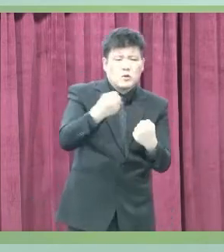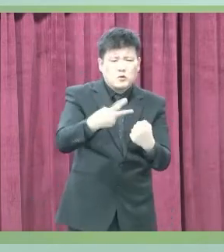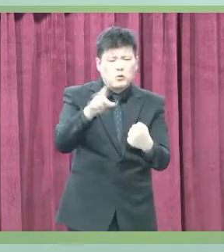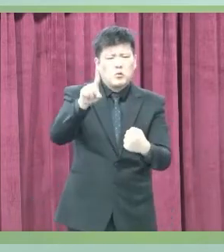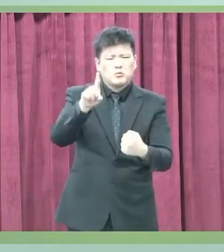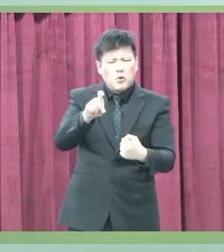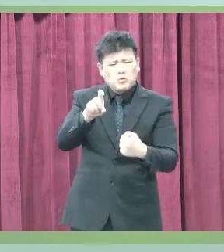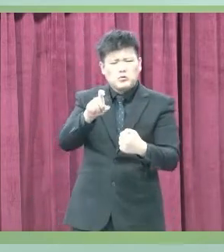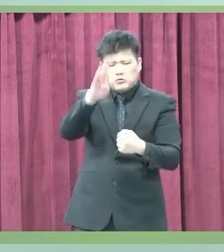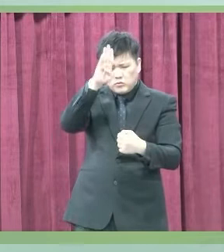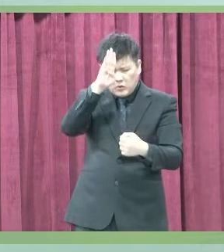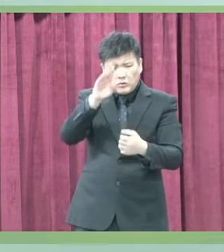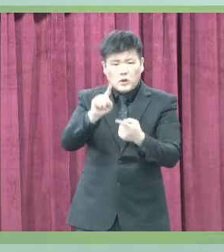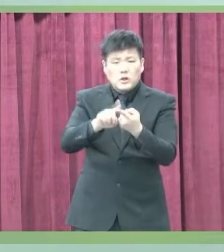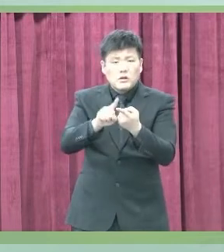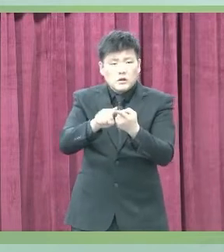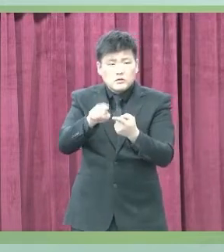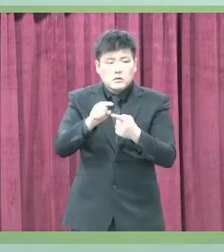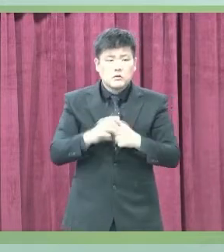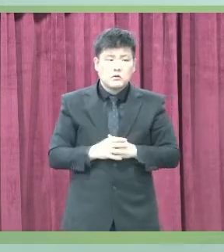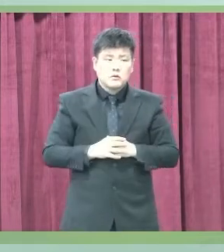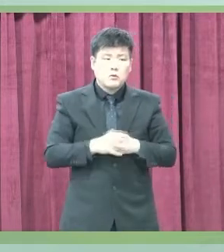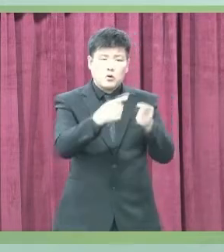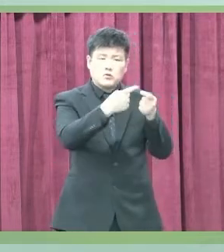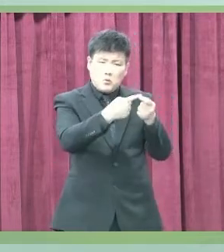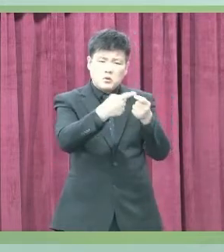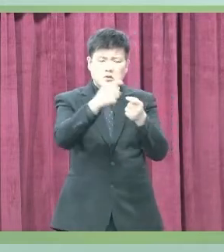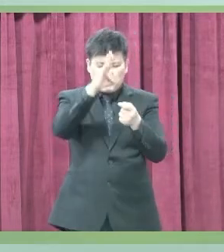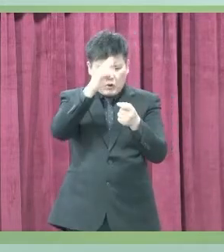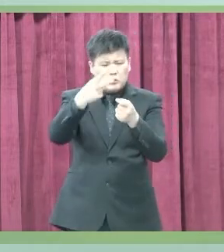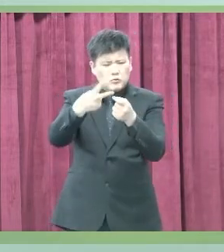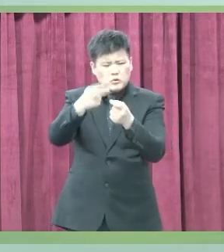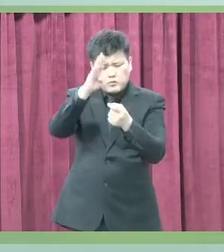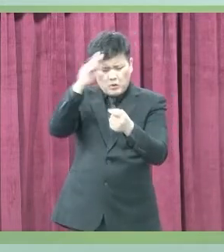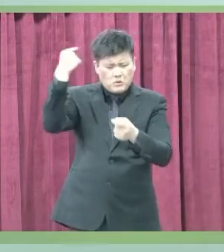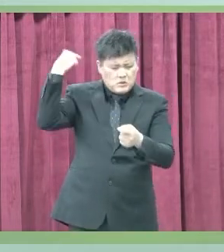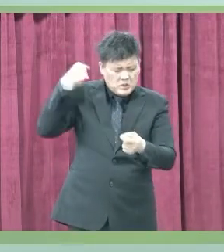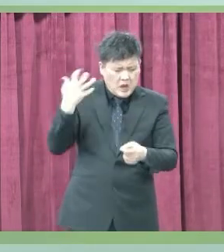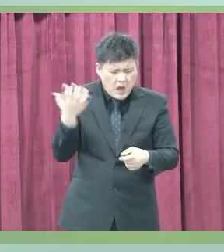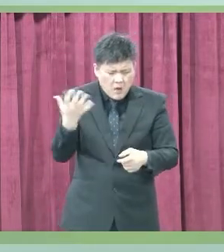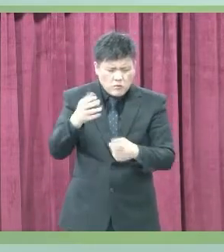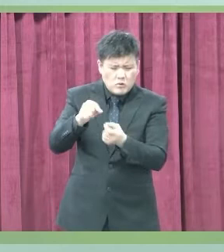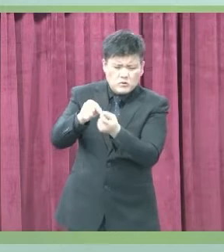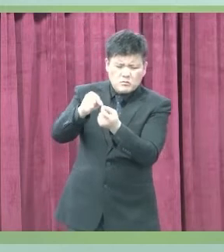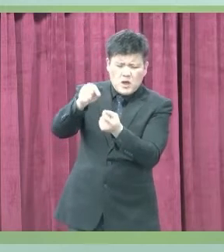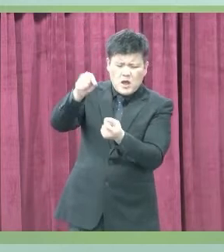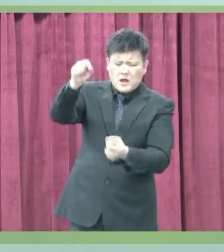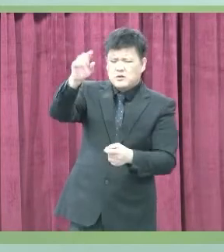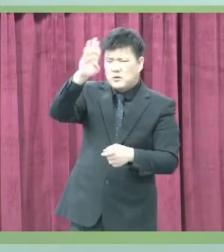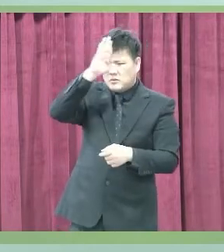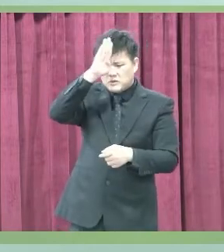척추병증 같은 경우는 프라이머리 컨디션이나 세컨더리 컨디션이라고 생각할 수 있고 등 통증이라든가 고혈압은 만성질환이라고 생각될 수가